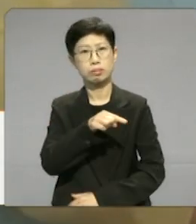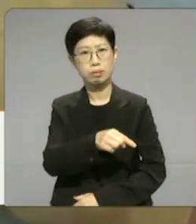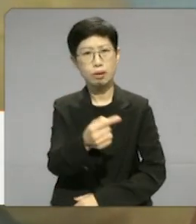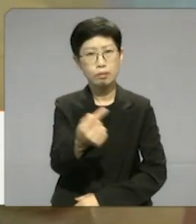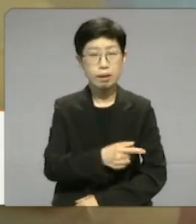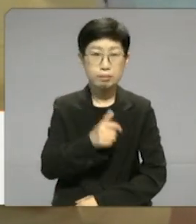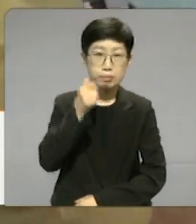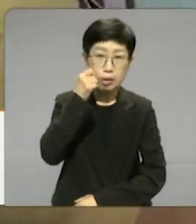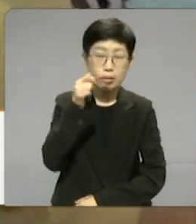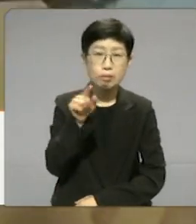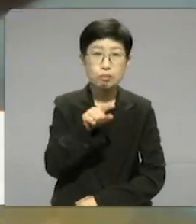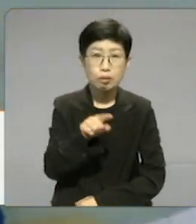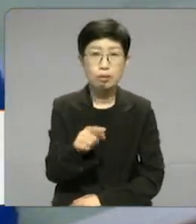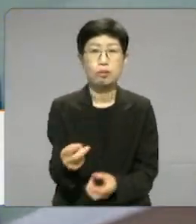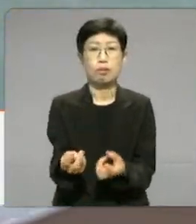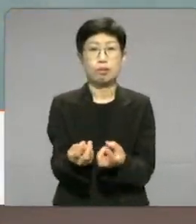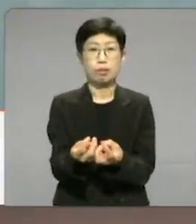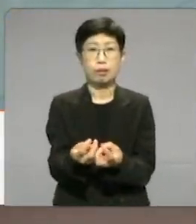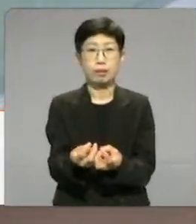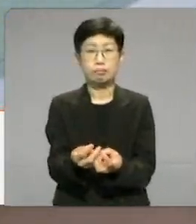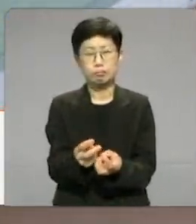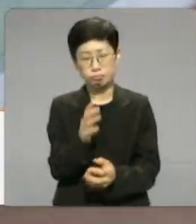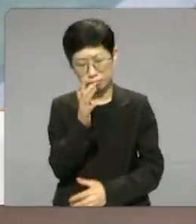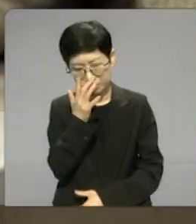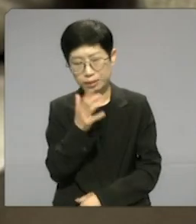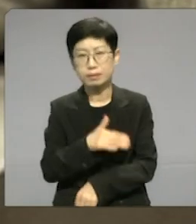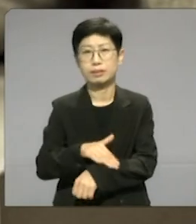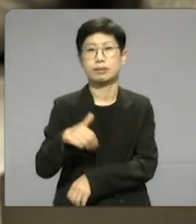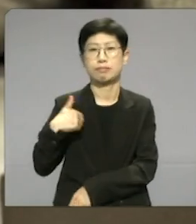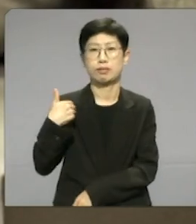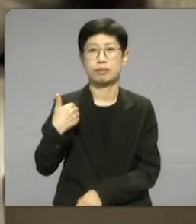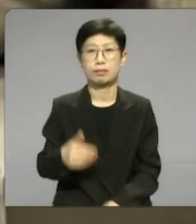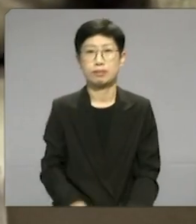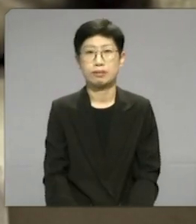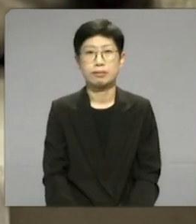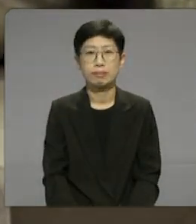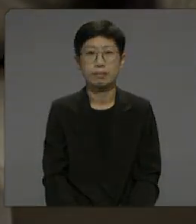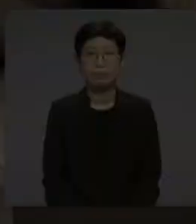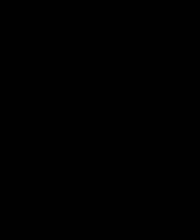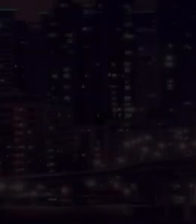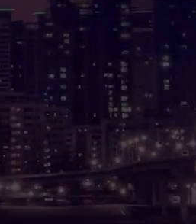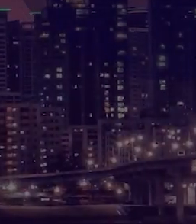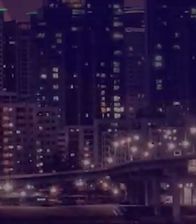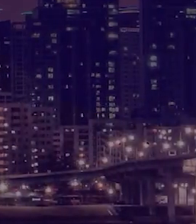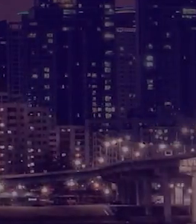대체 어떻게 그곳에 도착할 수 있었는지는 아직도 미궁에 빠져 있다고 하네요.